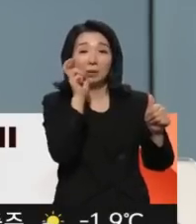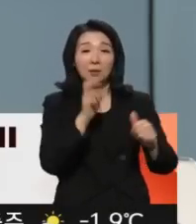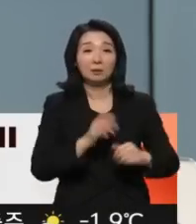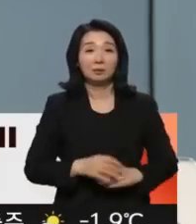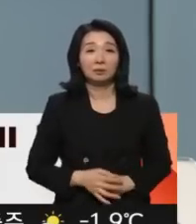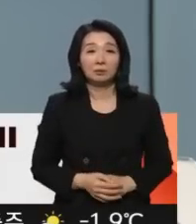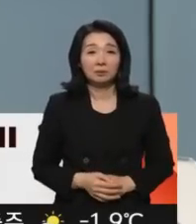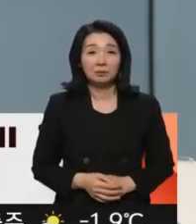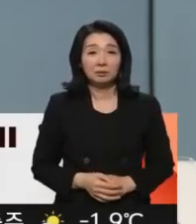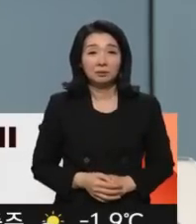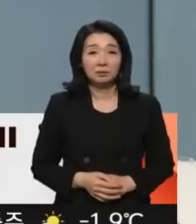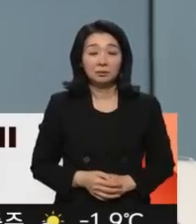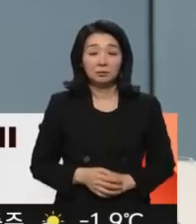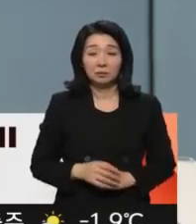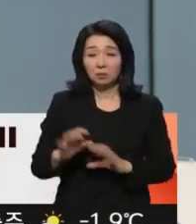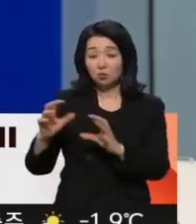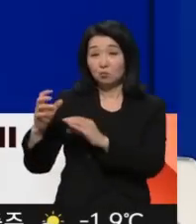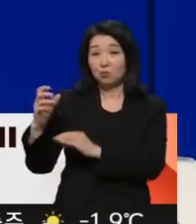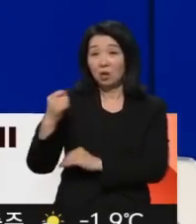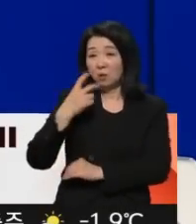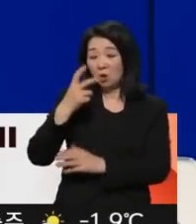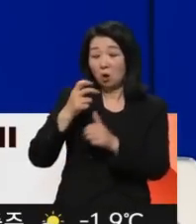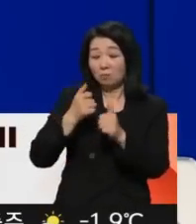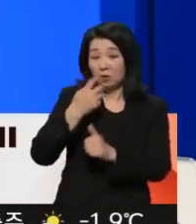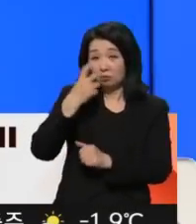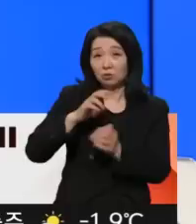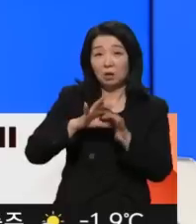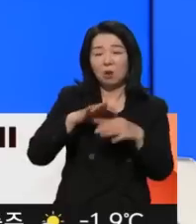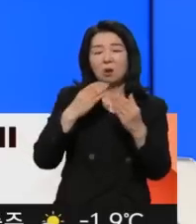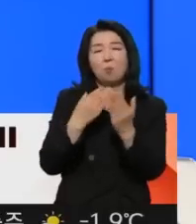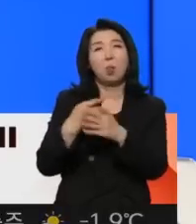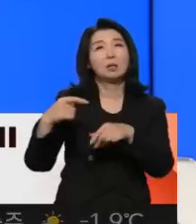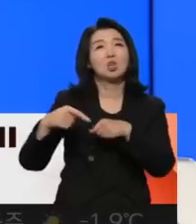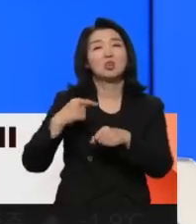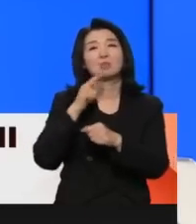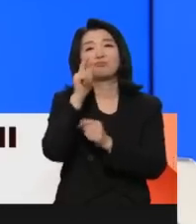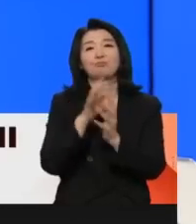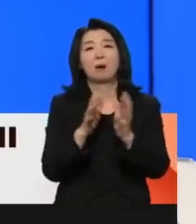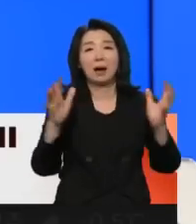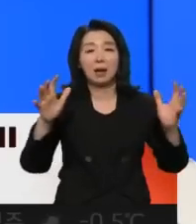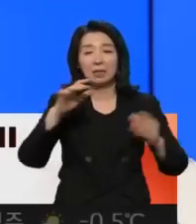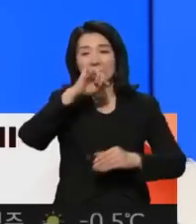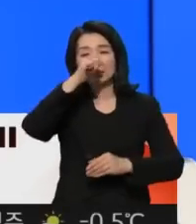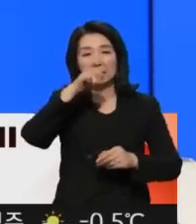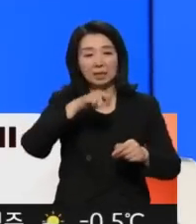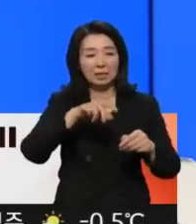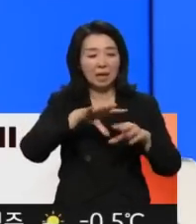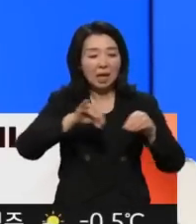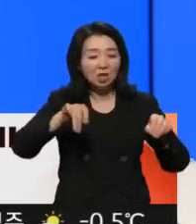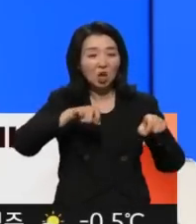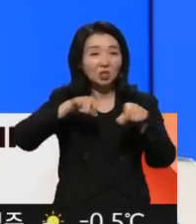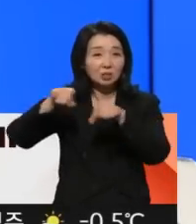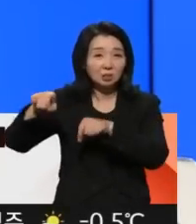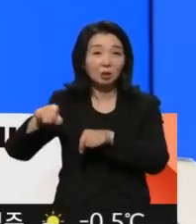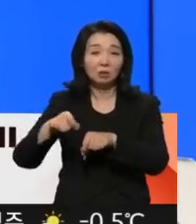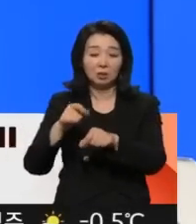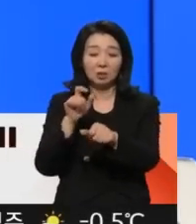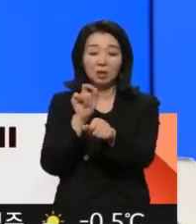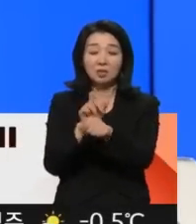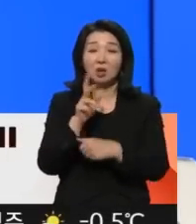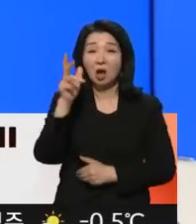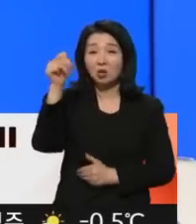있습니다. 국민의힘은 검찰의 수사 상황을 정치 쟁점화하고 있는데요. 예산안 처리 지연도, 이상민 장관 해임